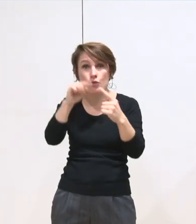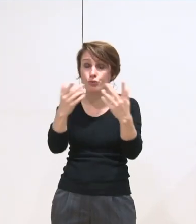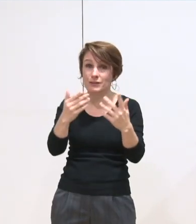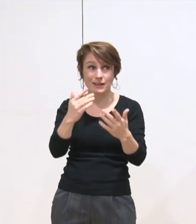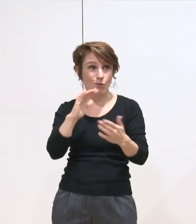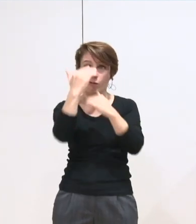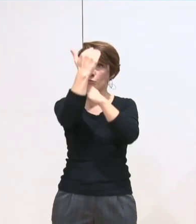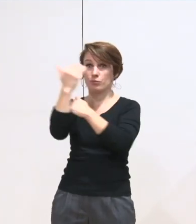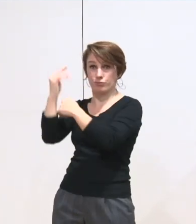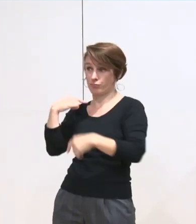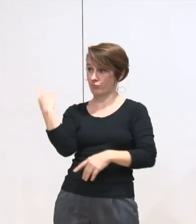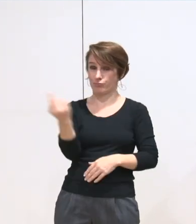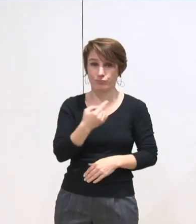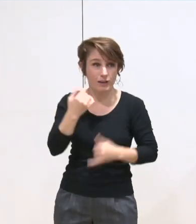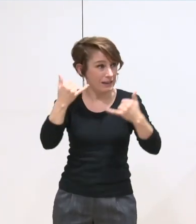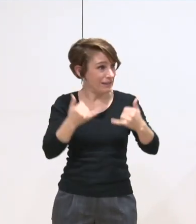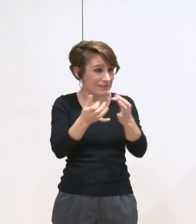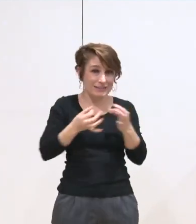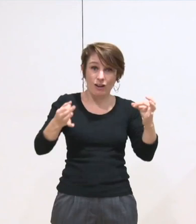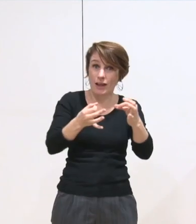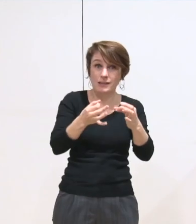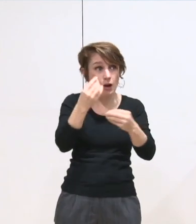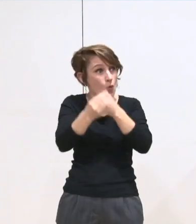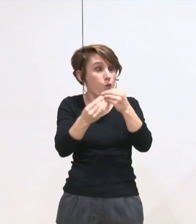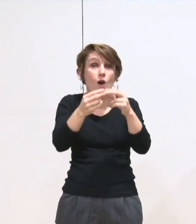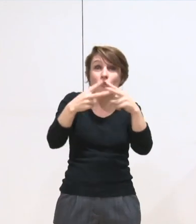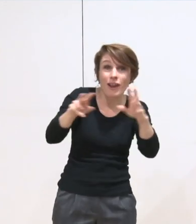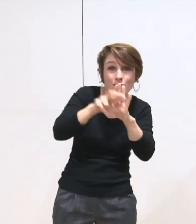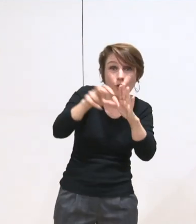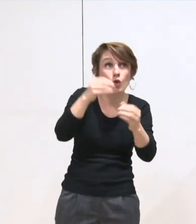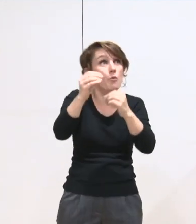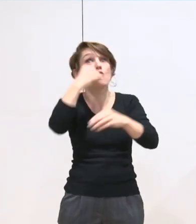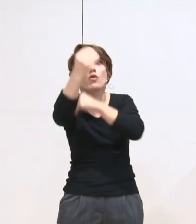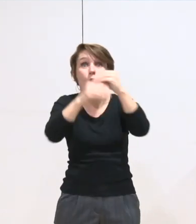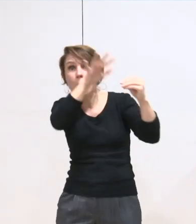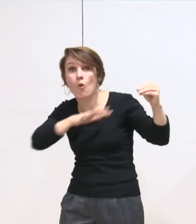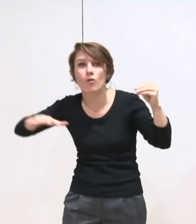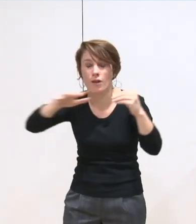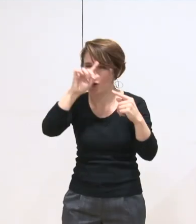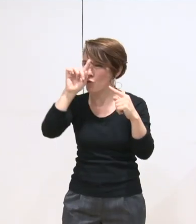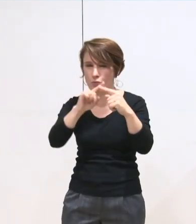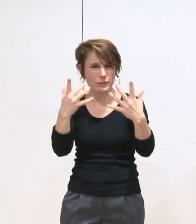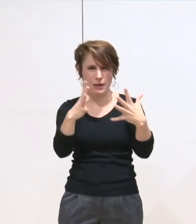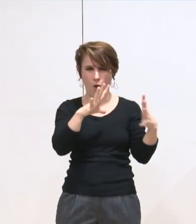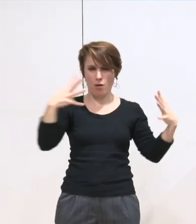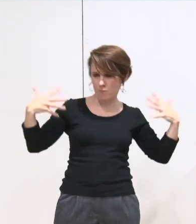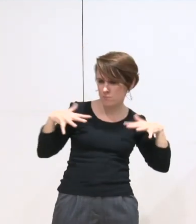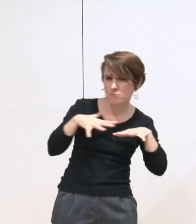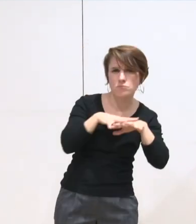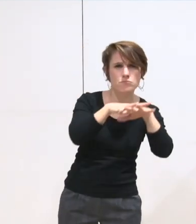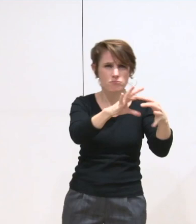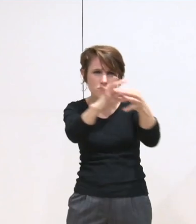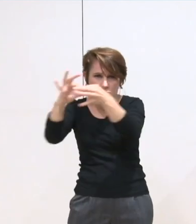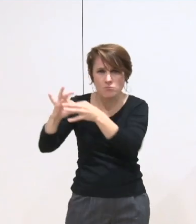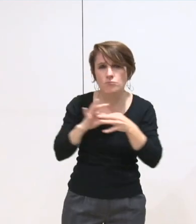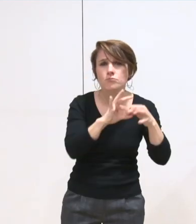cette salle, comme partout dans la ville et partout dans le monde, d'agir et de nous rassembler pour que la grande conférence